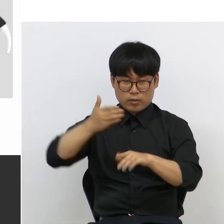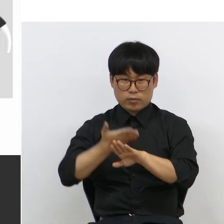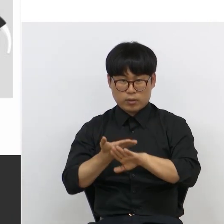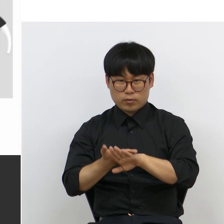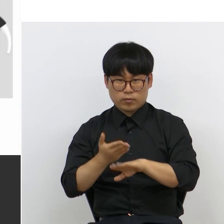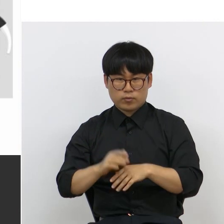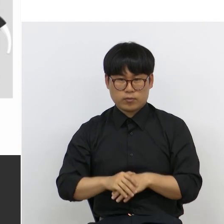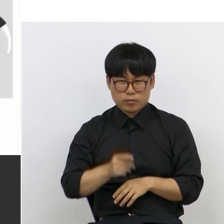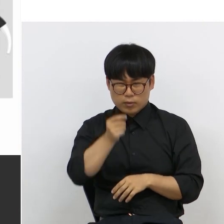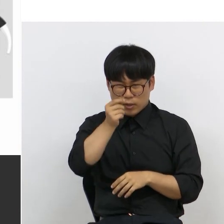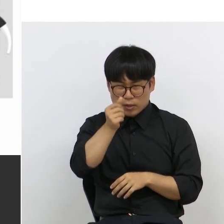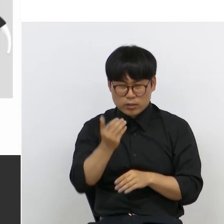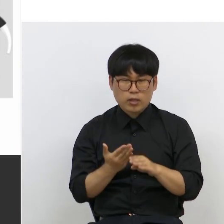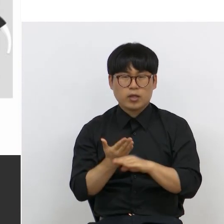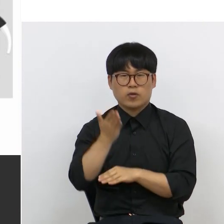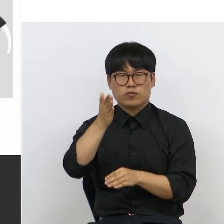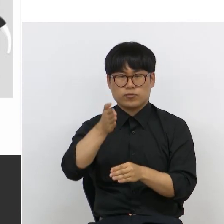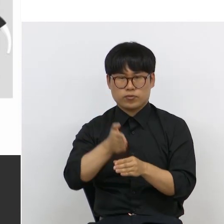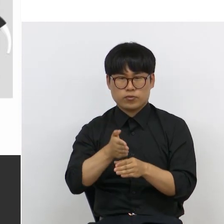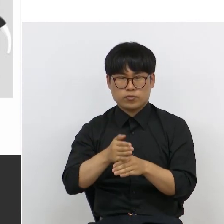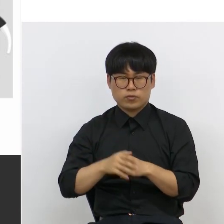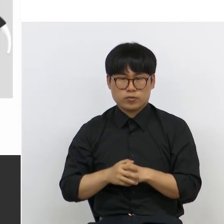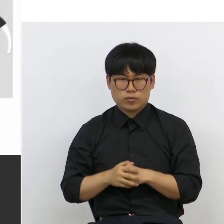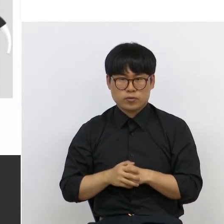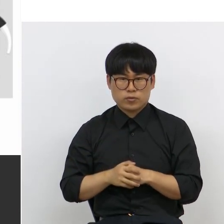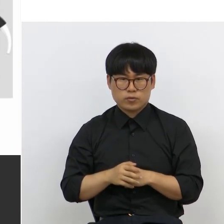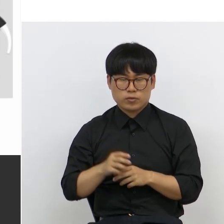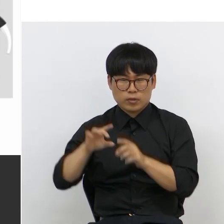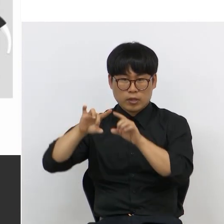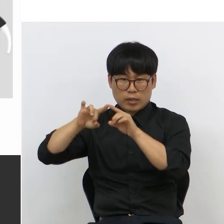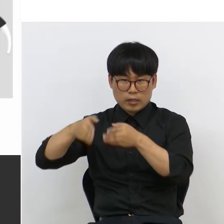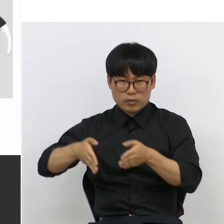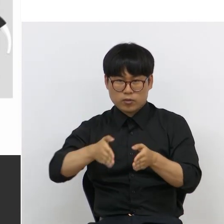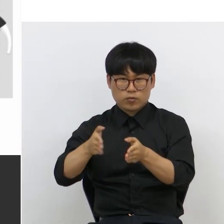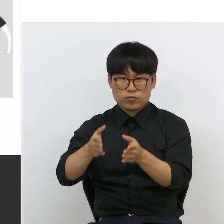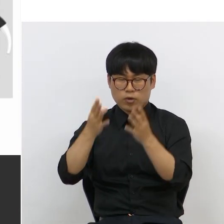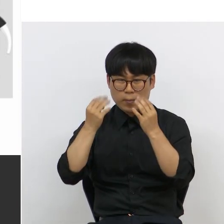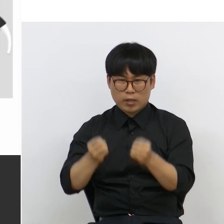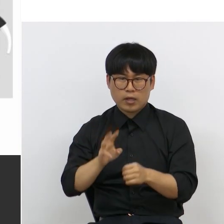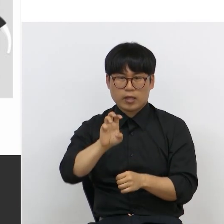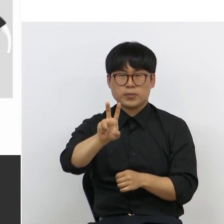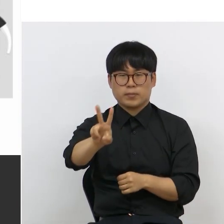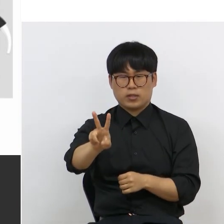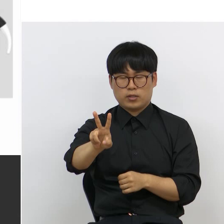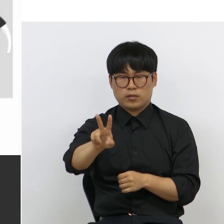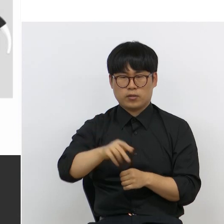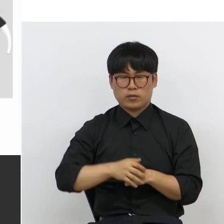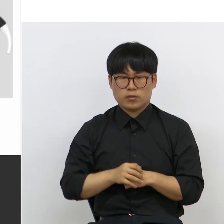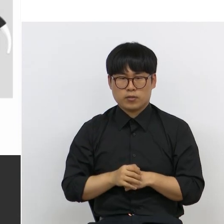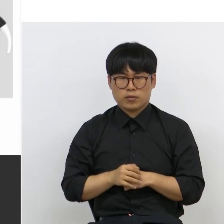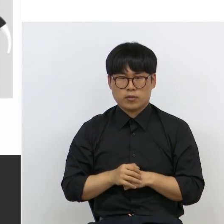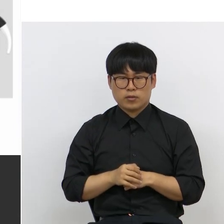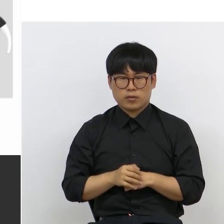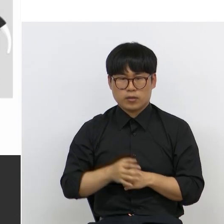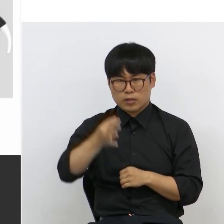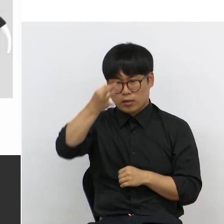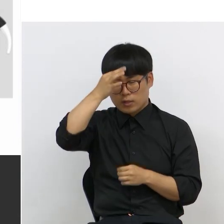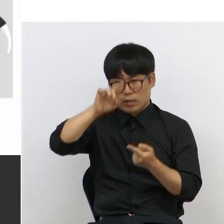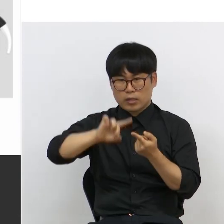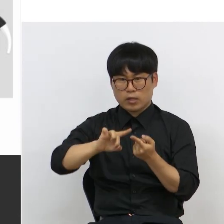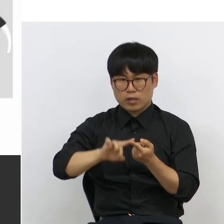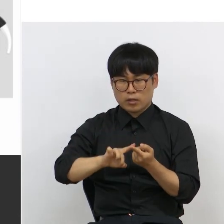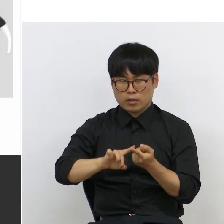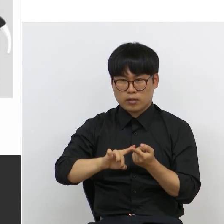이제 전국 수가 이건 이제 상당히 많습니다. 32채널이고요. 그다음에 이제 아직 기능에 대한 부분은